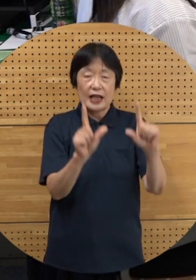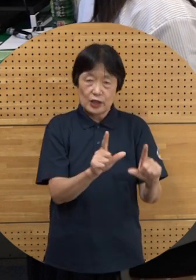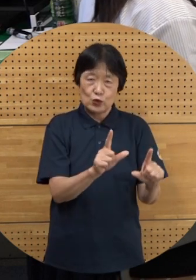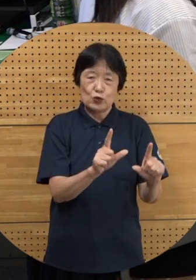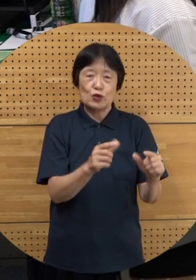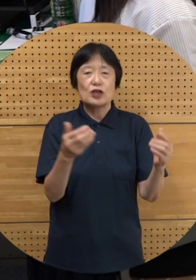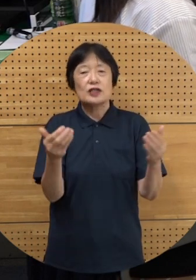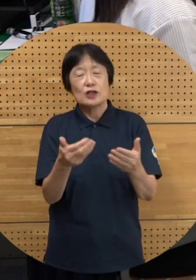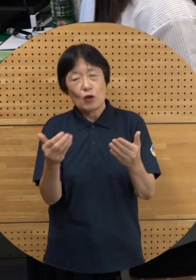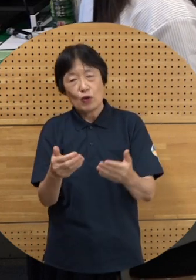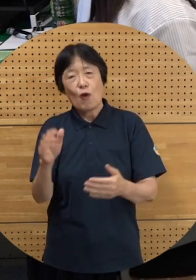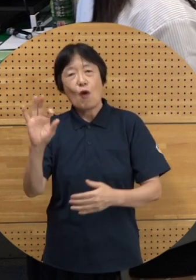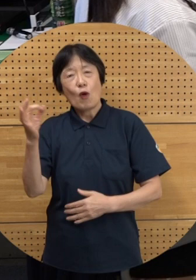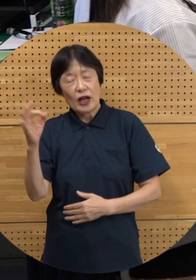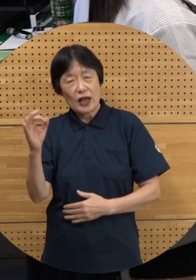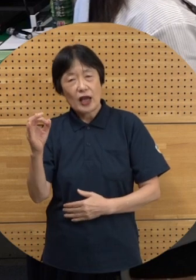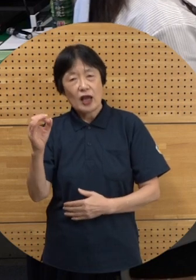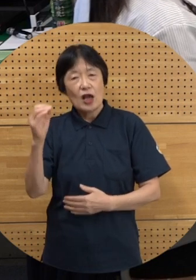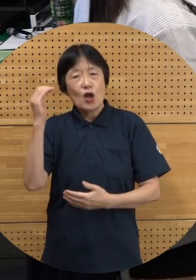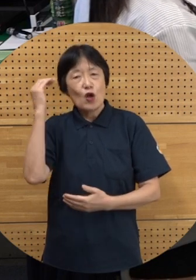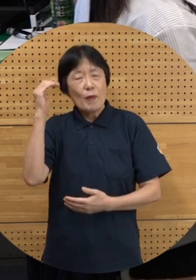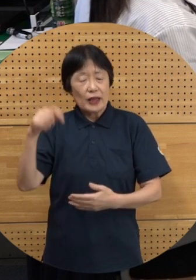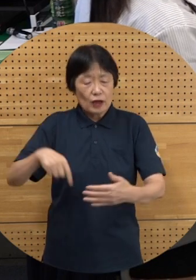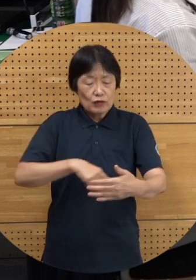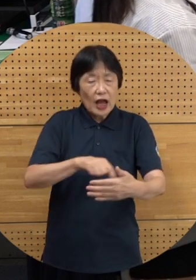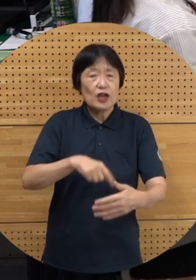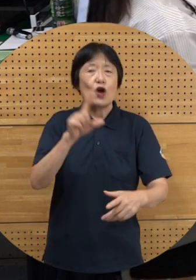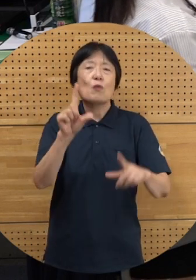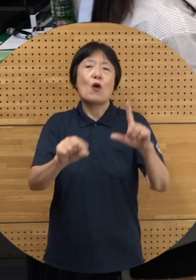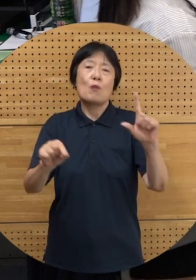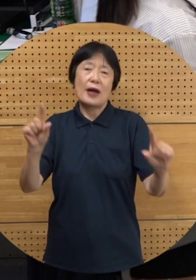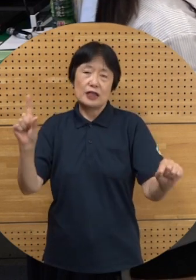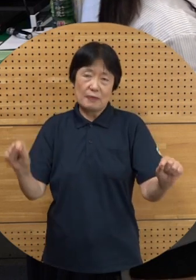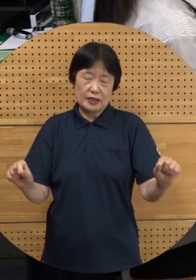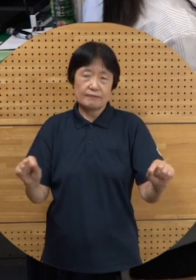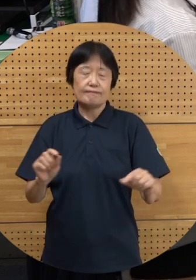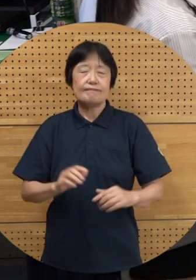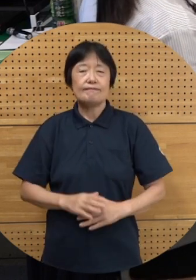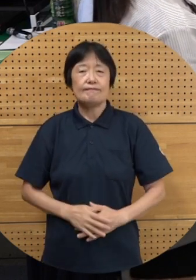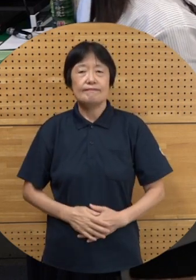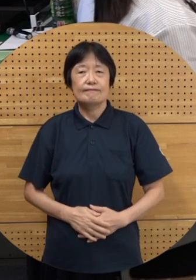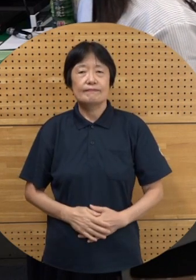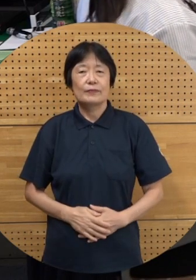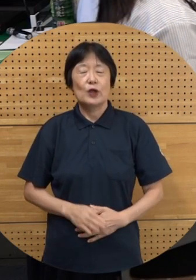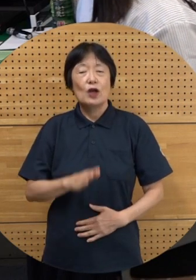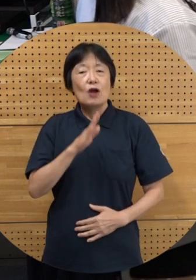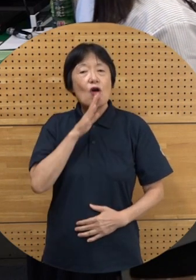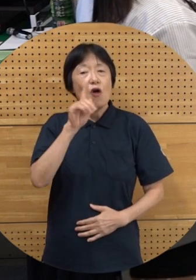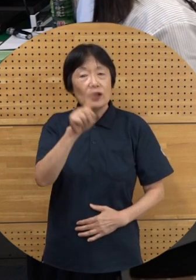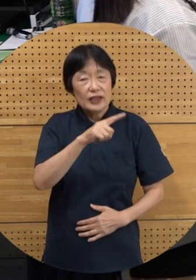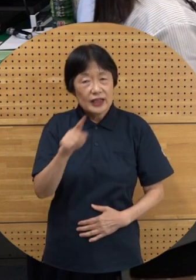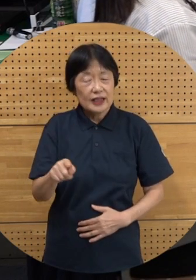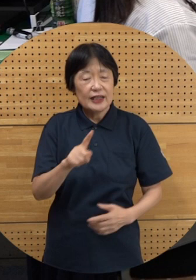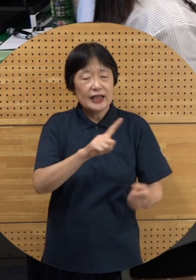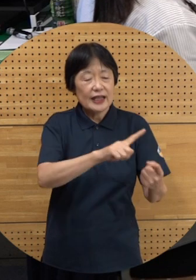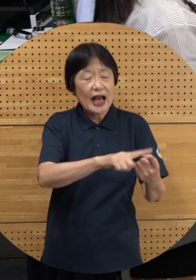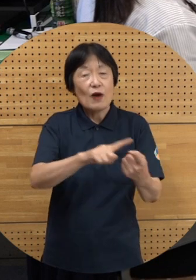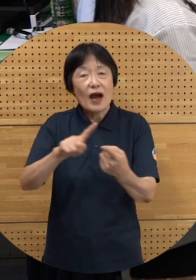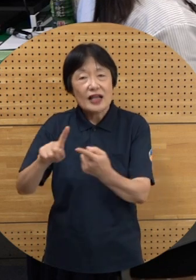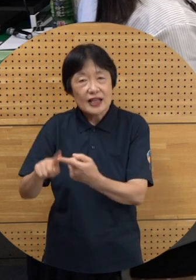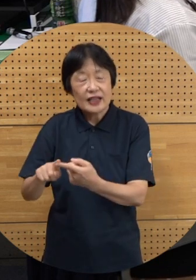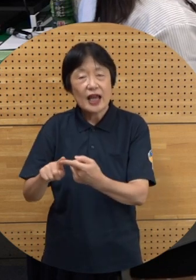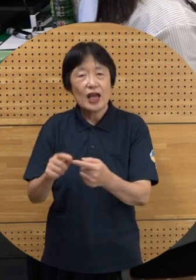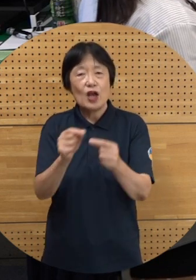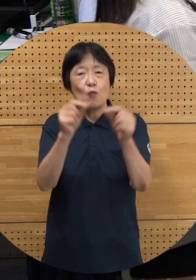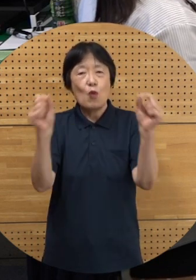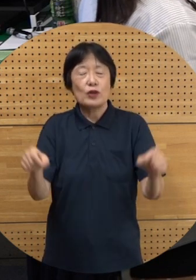お金など皆さんのお困りごとも人それぞれ異なります。ご本人様のペースに合わせて問